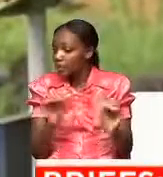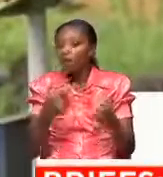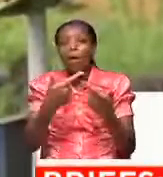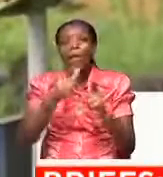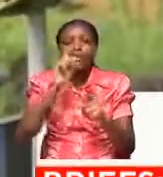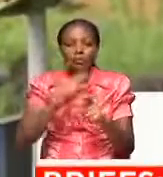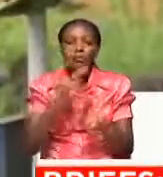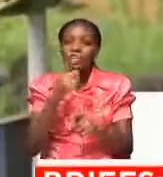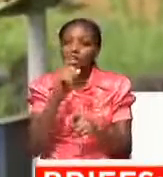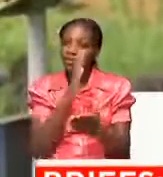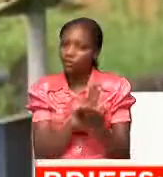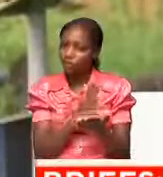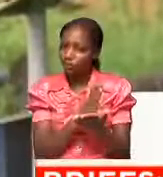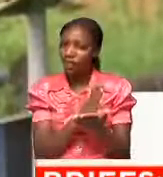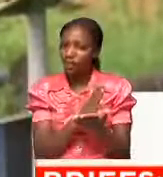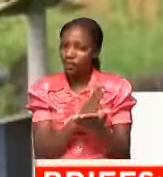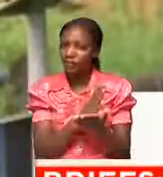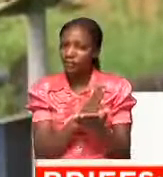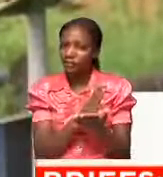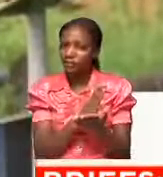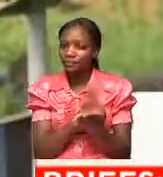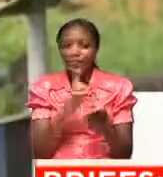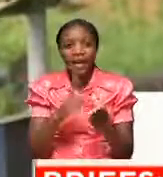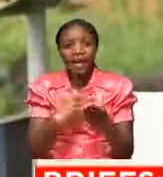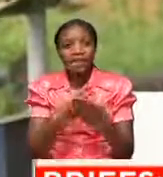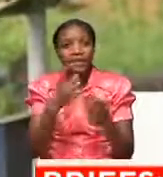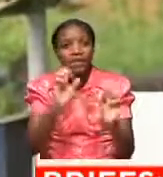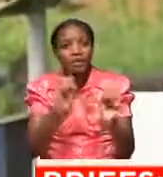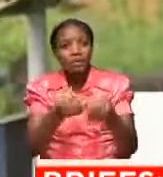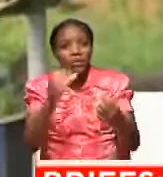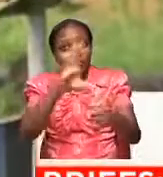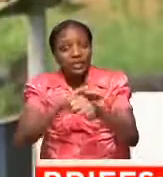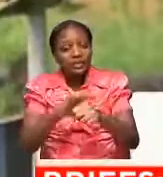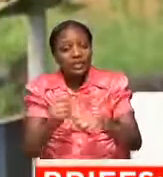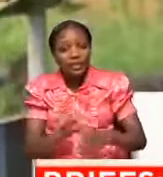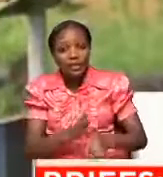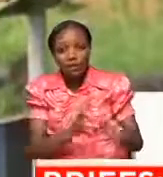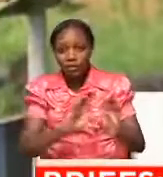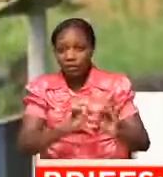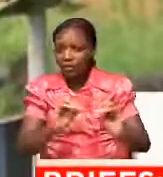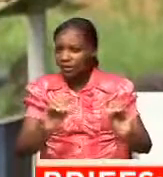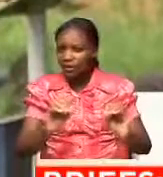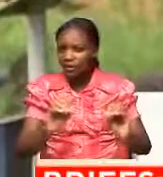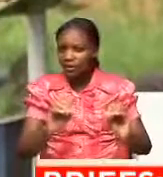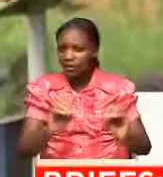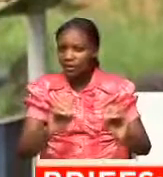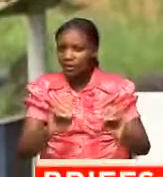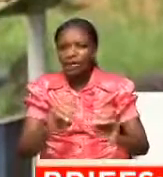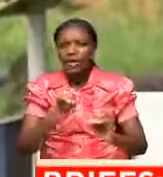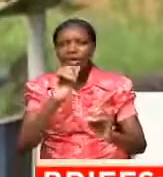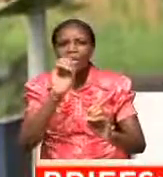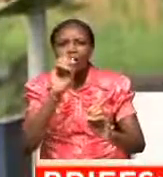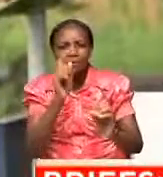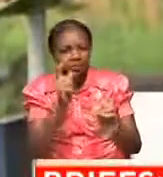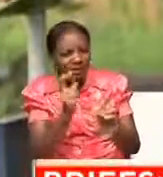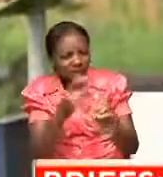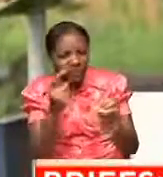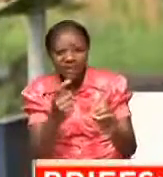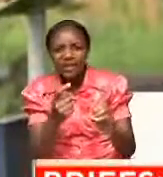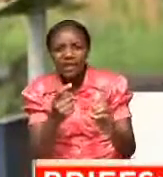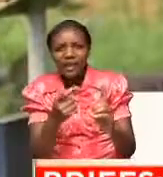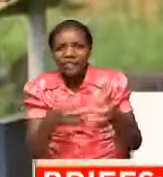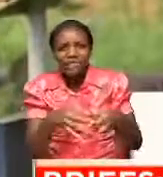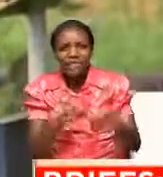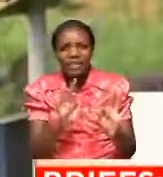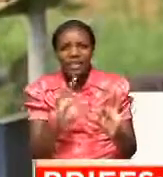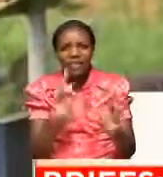tell you the truth. Hauwezi kupata nafasi nyingine. Yani kupimwa, unaletwa nje nyumba